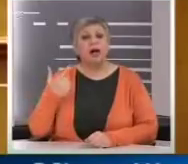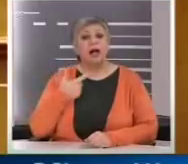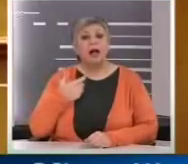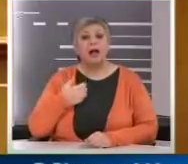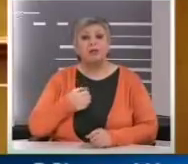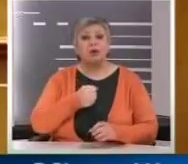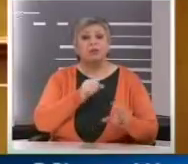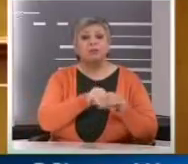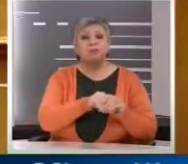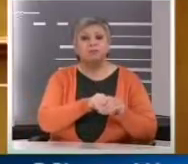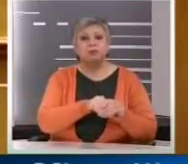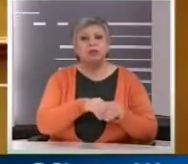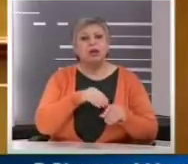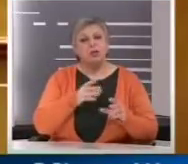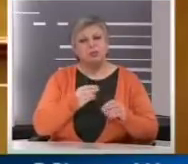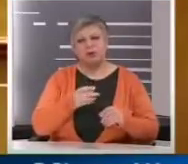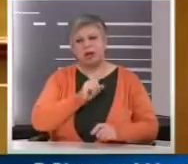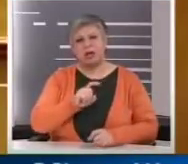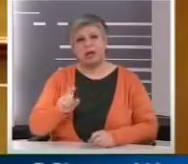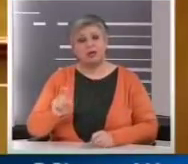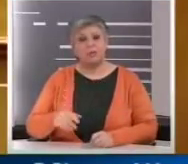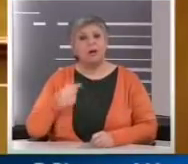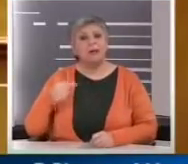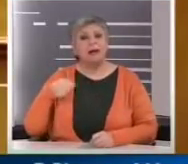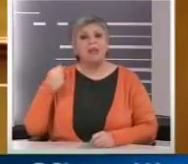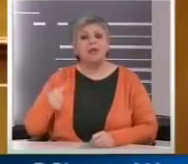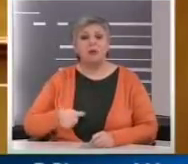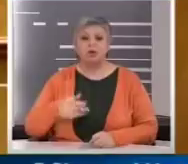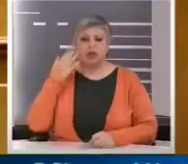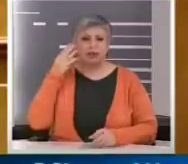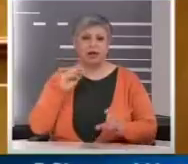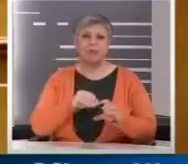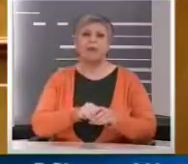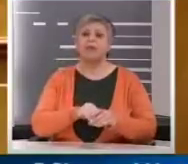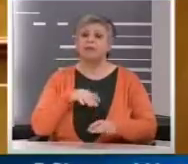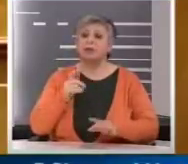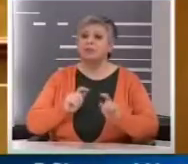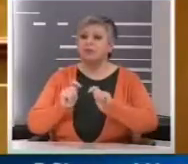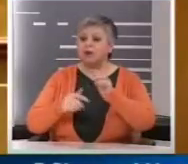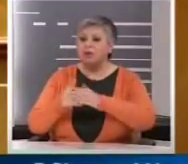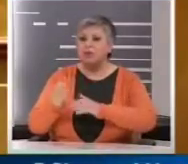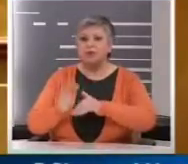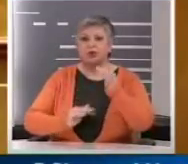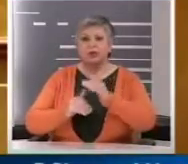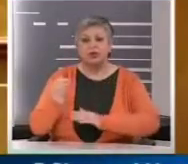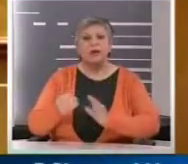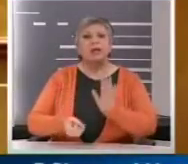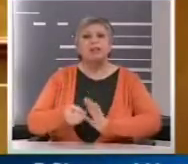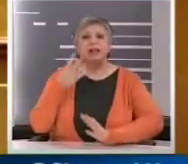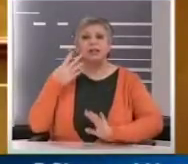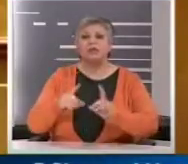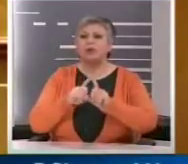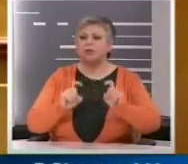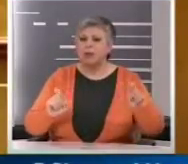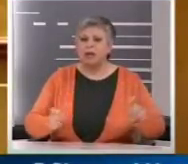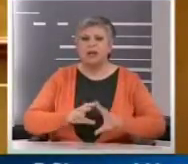10 εκατομμύρια ευρώ από το πρόγραμμα δημοσίων επενδύσεων του Υπουργείου Υγείας για έργα υποδομών και αγορά νέου ιατροτεχνολογικού